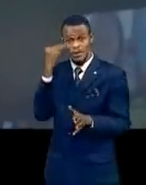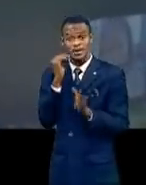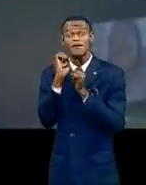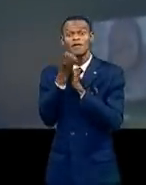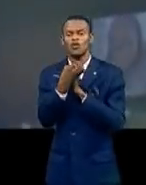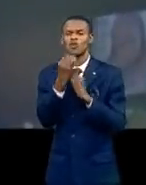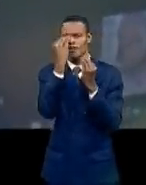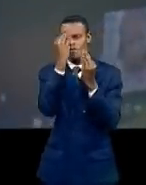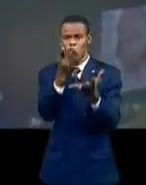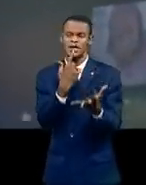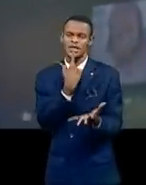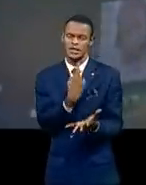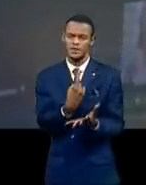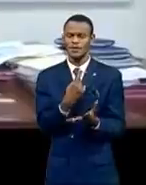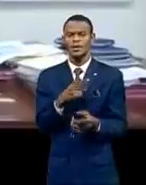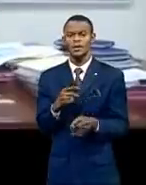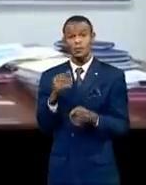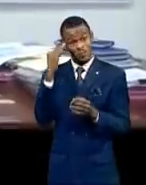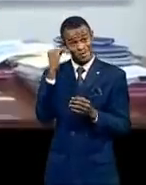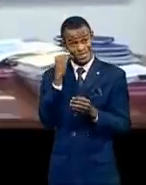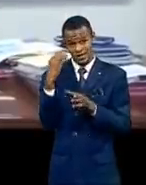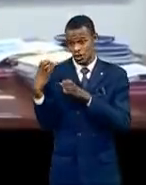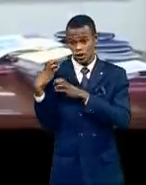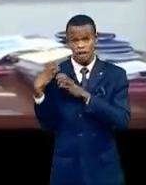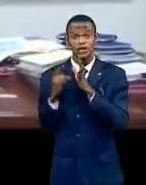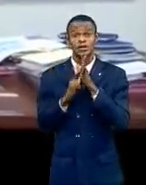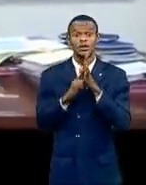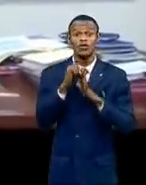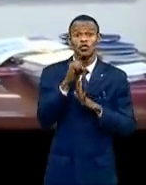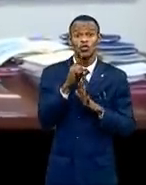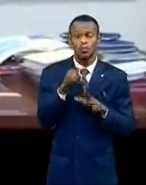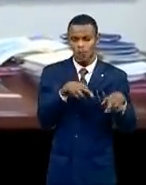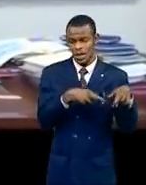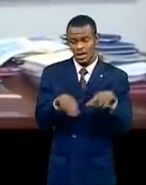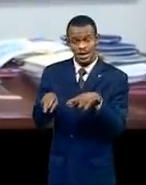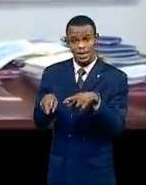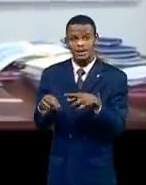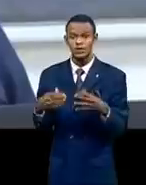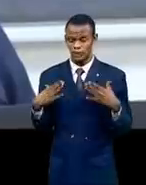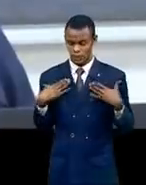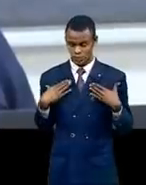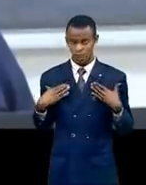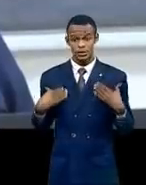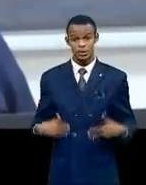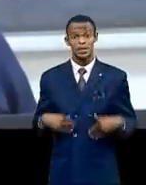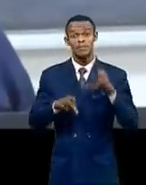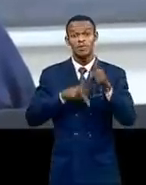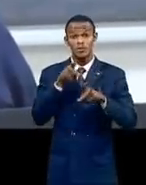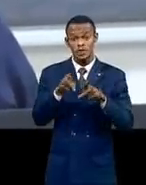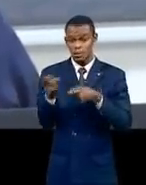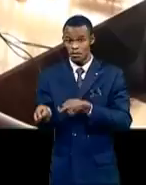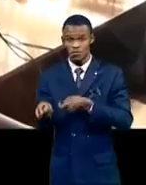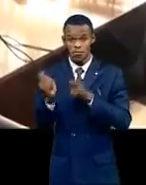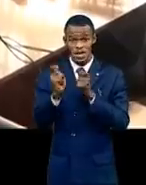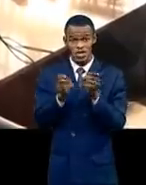charge, respectivement du développement rural, de la santé publique, de la pêche et élevage, ainsi que des affaires